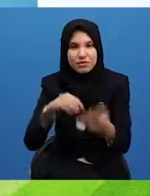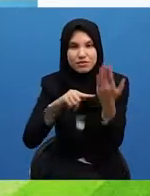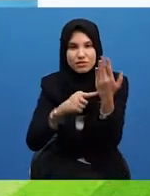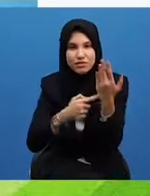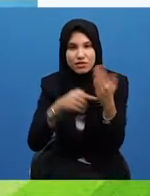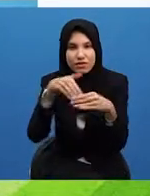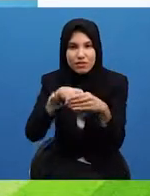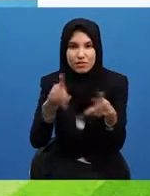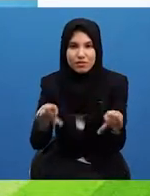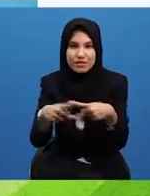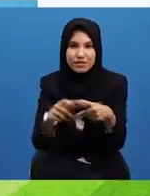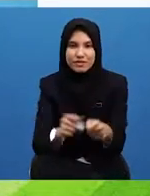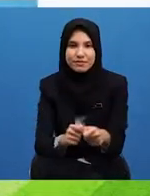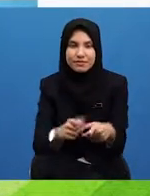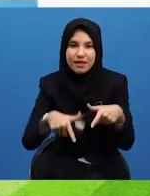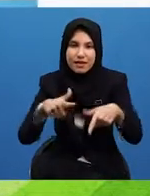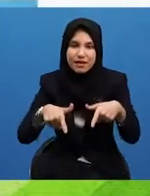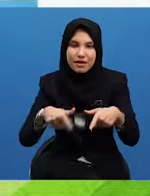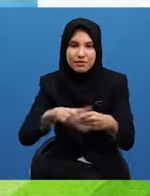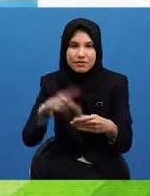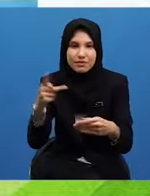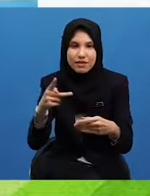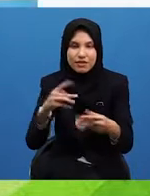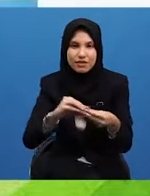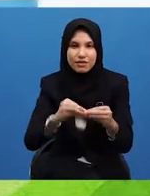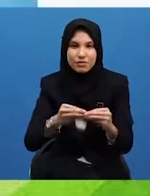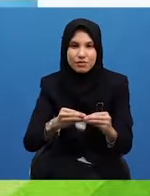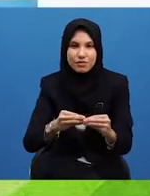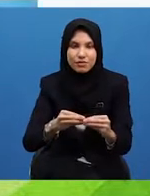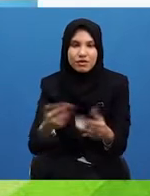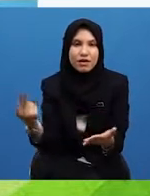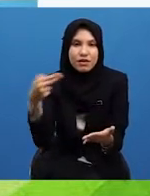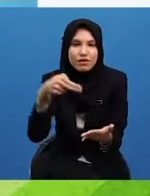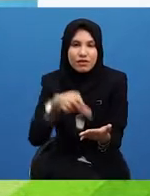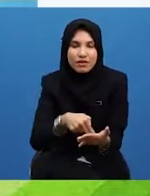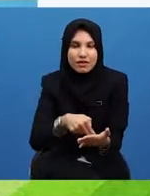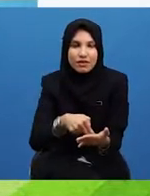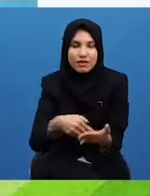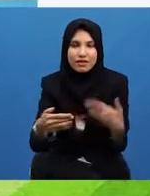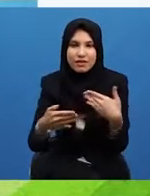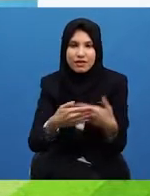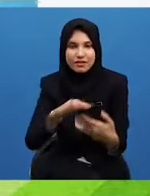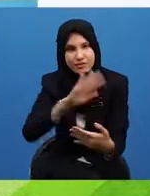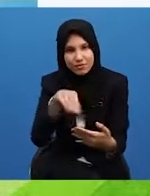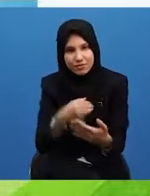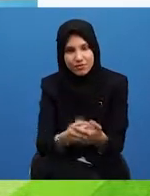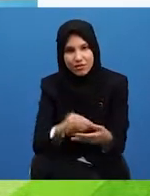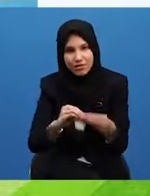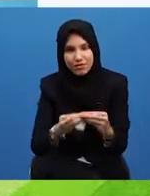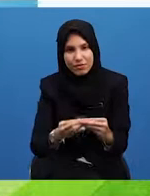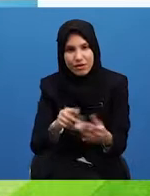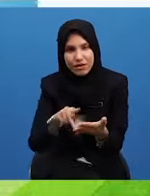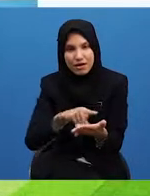smule kedalam kotak langkah mengeluarkan Kak Nobody ulang sehingga semua kano-kano mokad